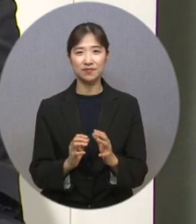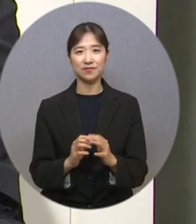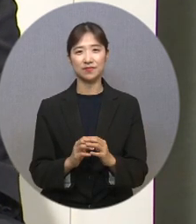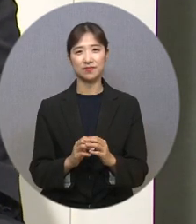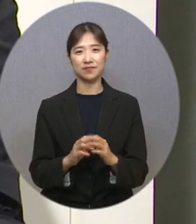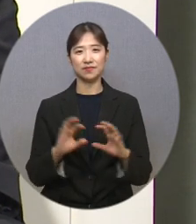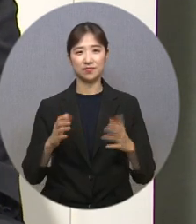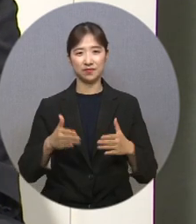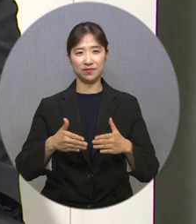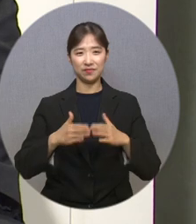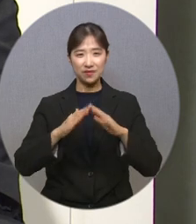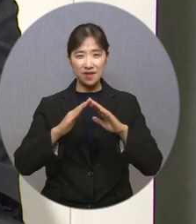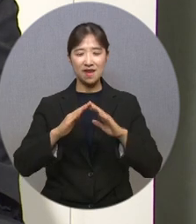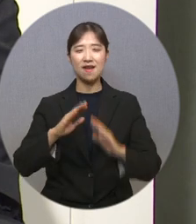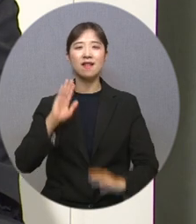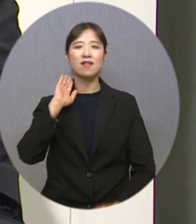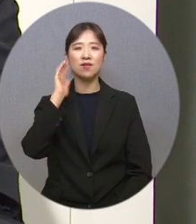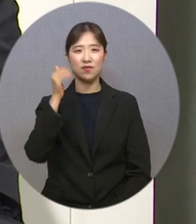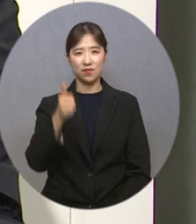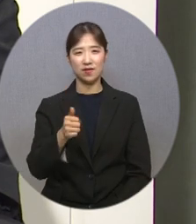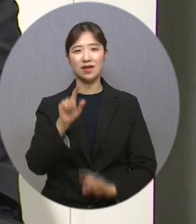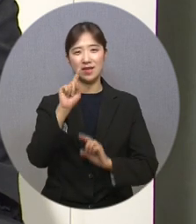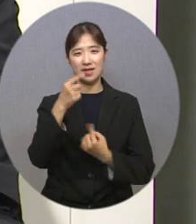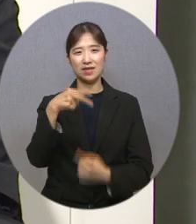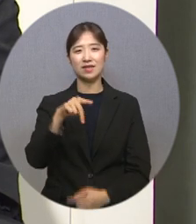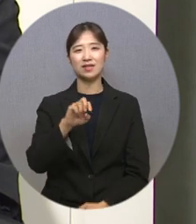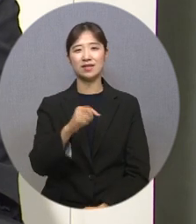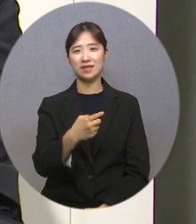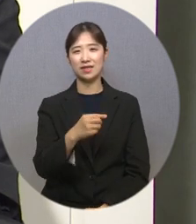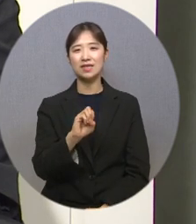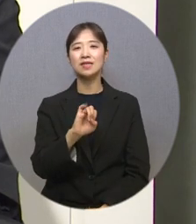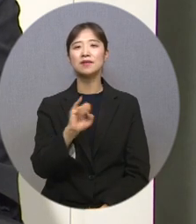건국 대통령 이승만 박사